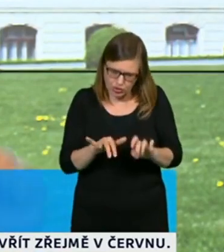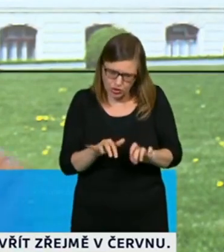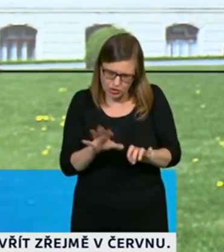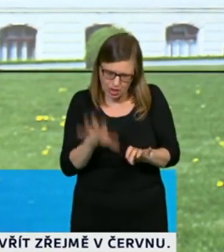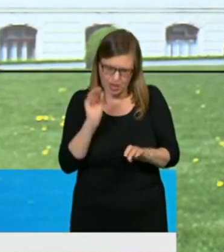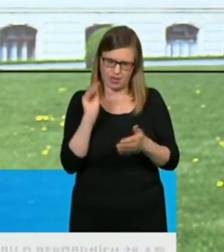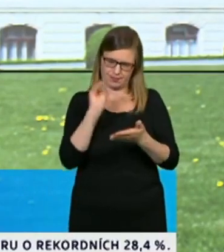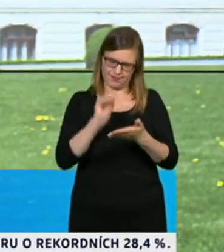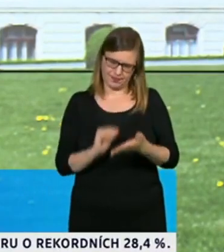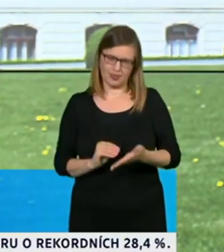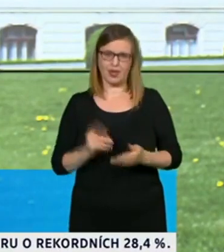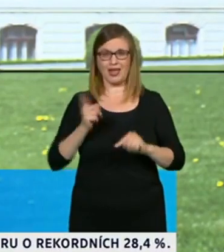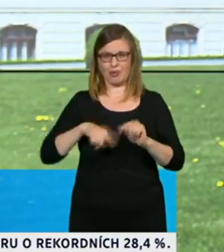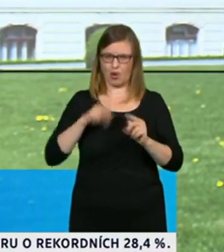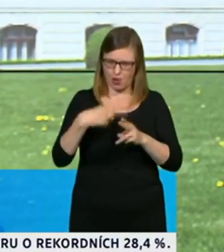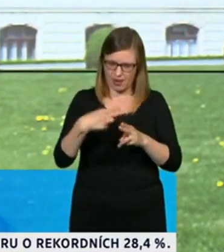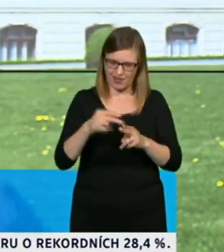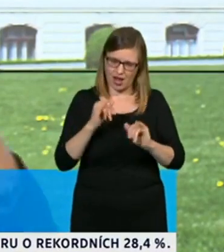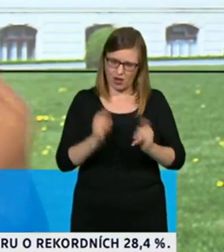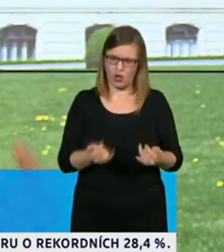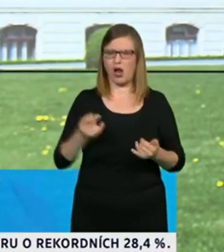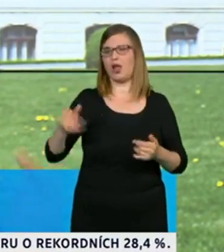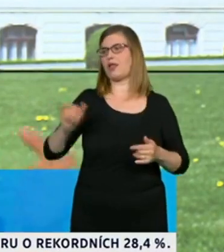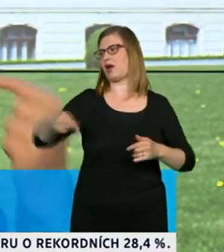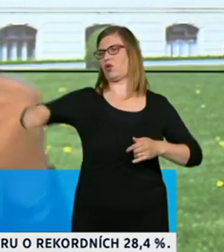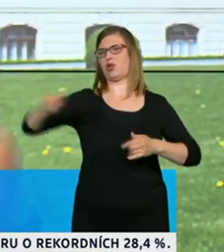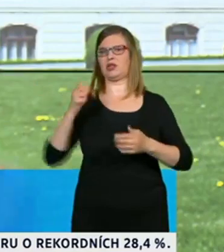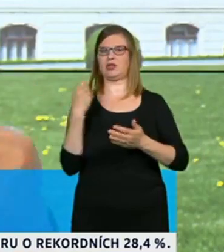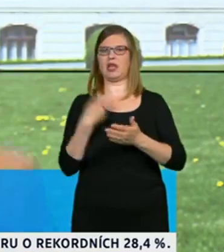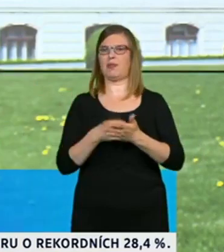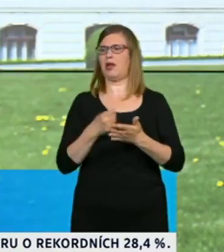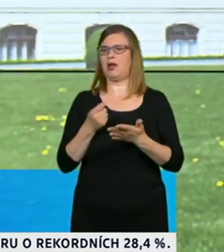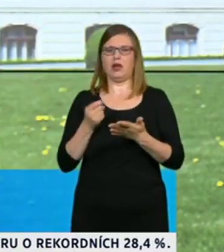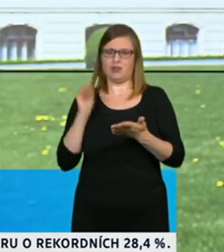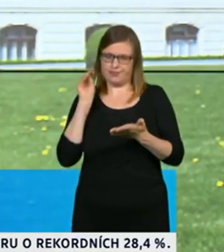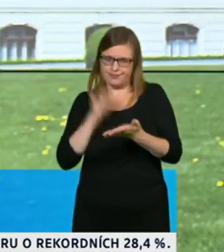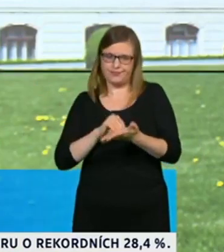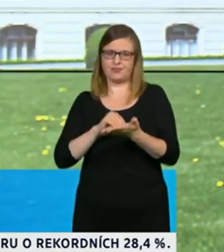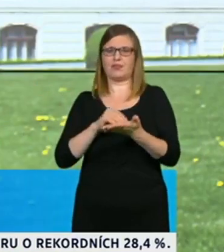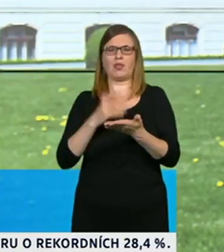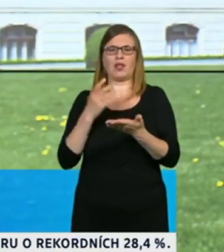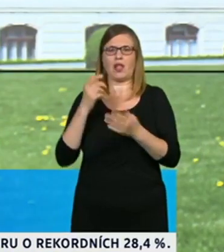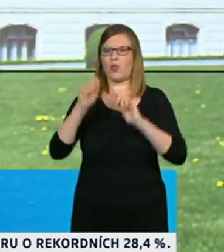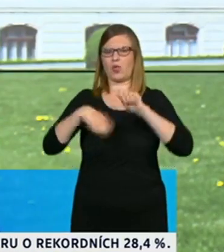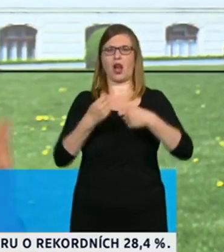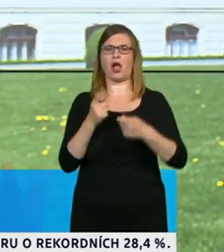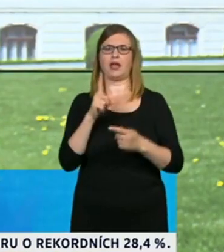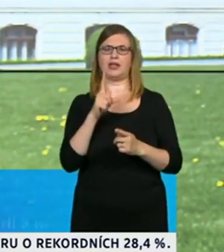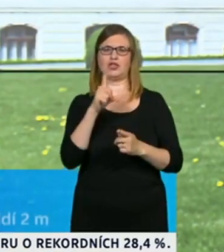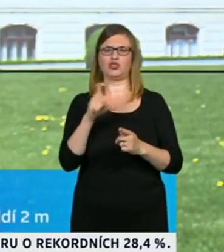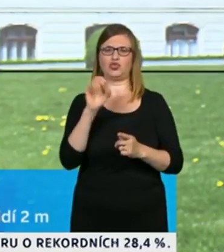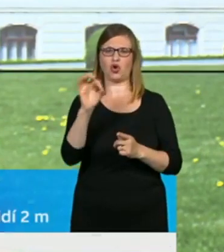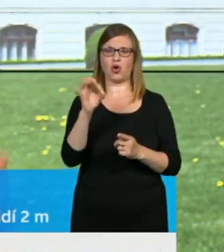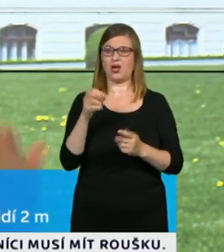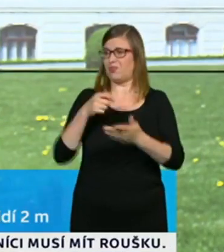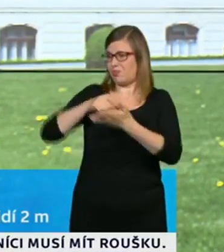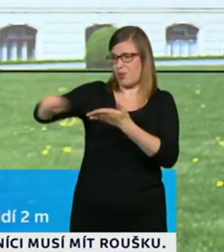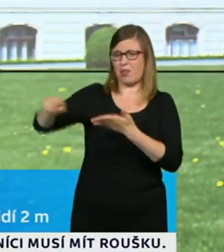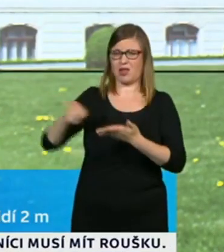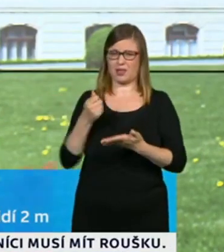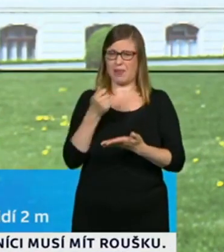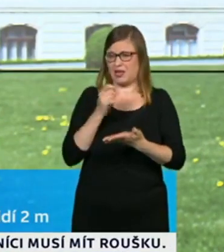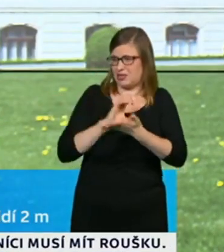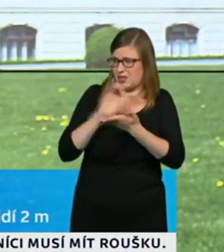Ale jestliže někdo neuvede svoje identifikační číslo a není nikde dohledatelné, tím pádem nevíme, jestli je to osoba samostatně výdělečně činná, no tak se to nedá proplatit. Bohužel musím